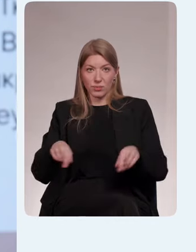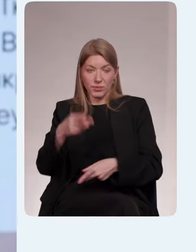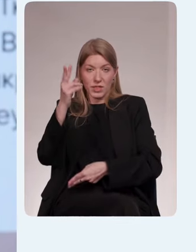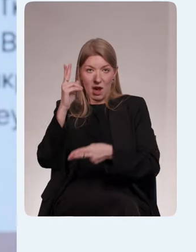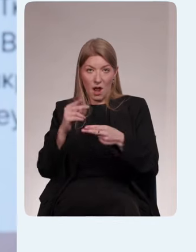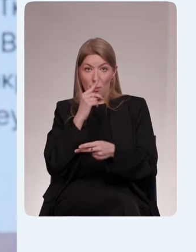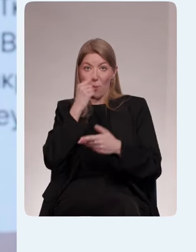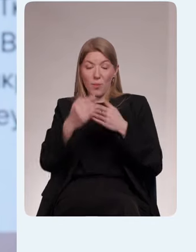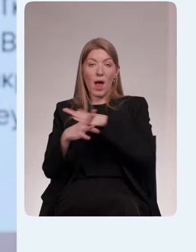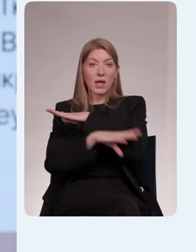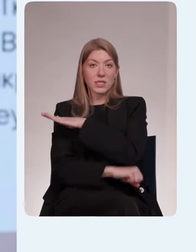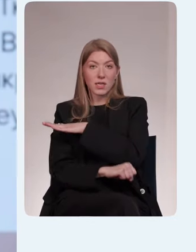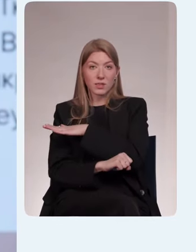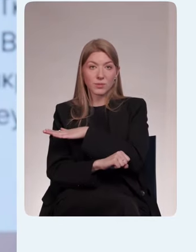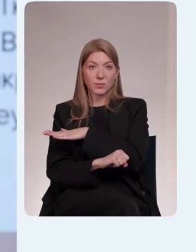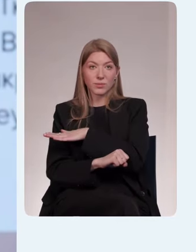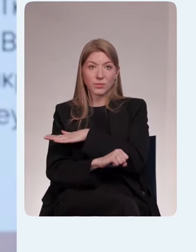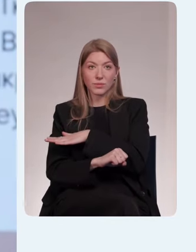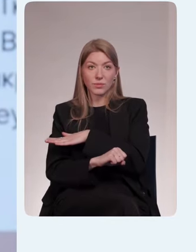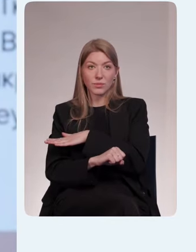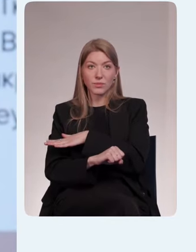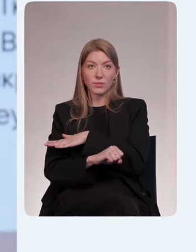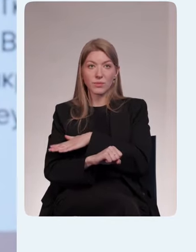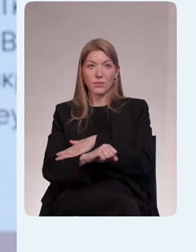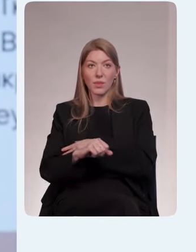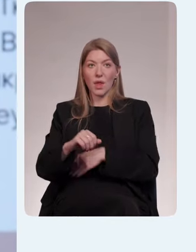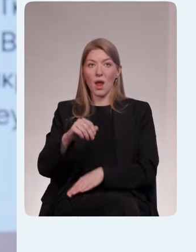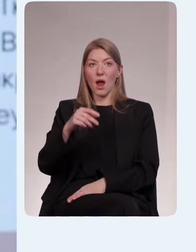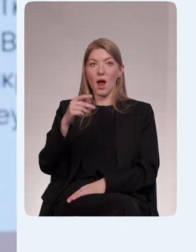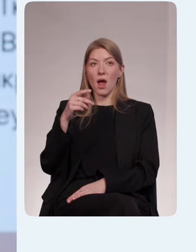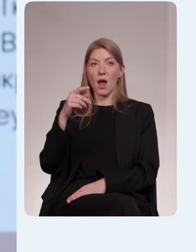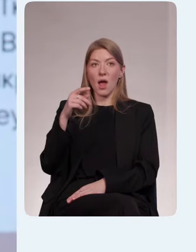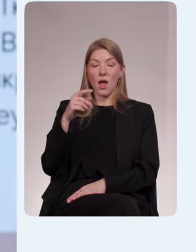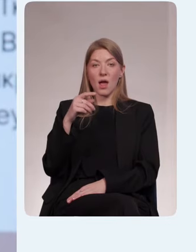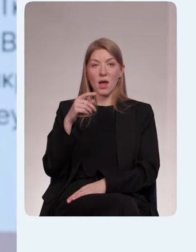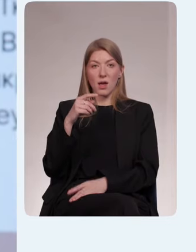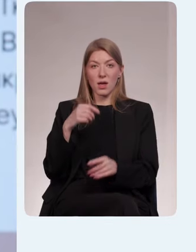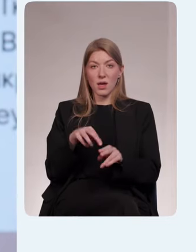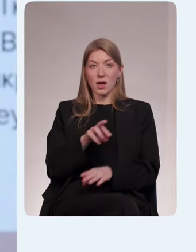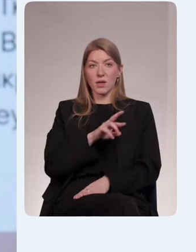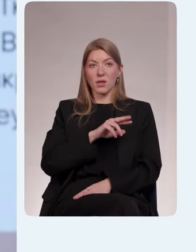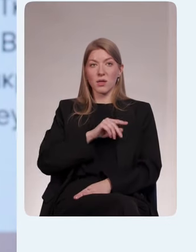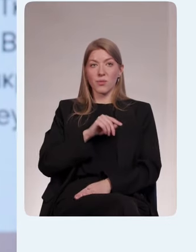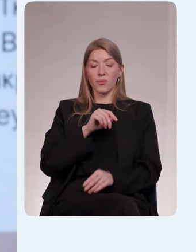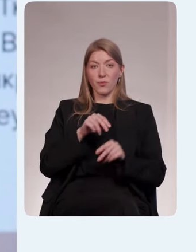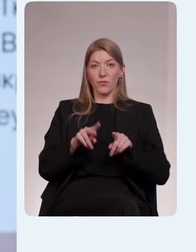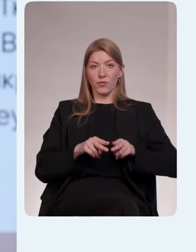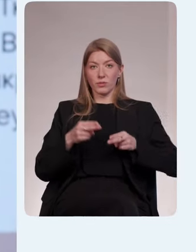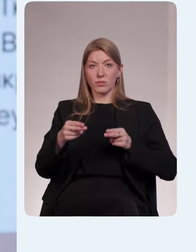я 4 года проучилась во Владивостоке. 4 года целых. Хотя вся семья живет в Ростовской